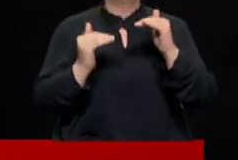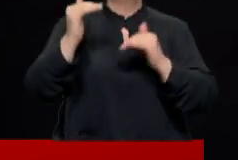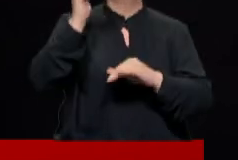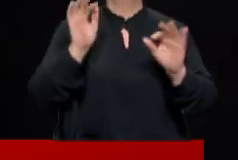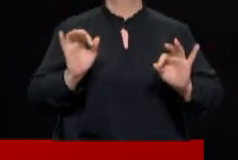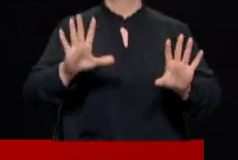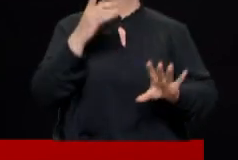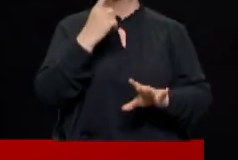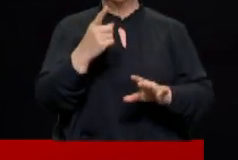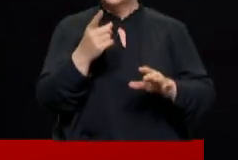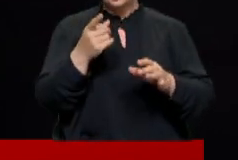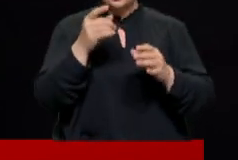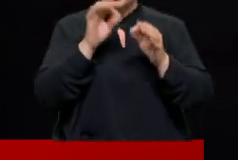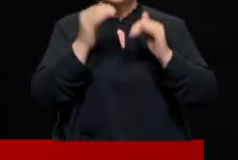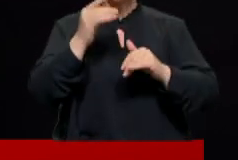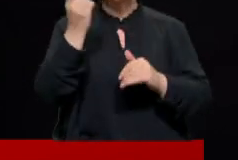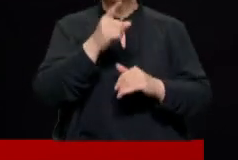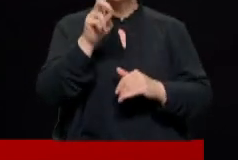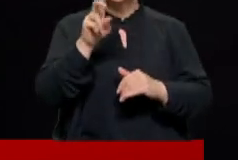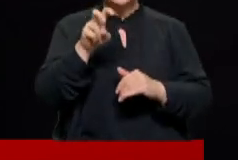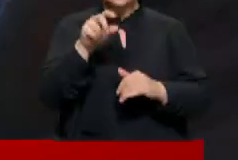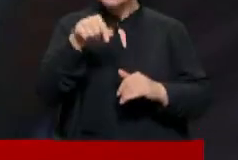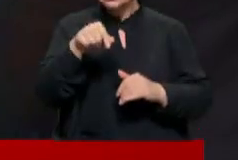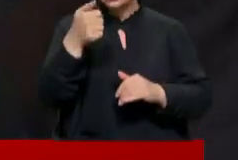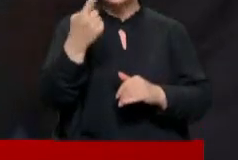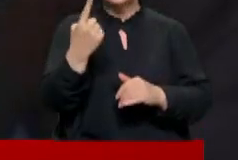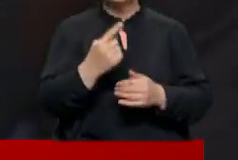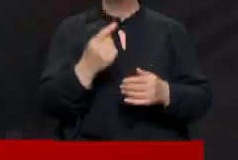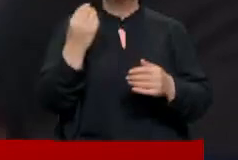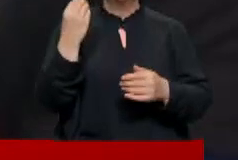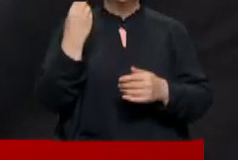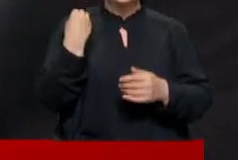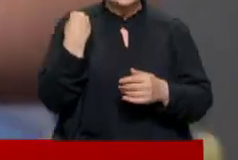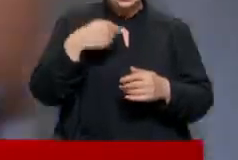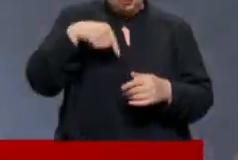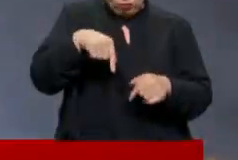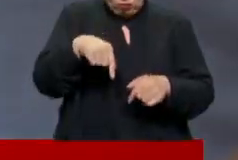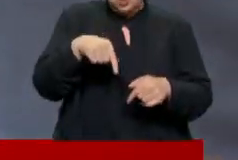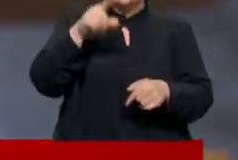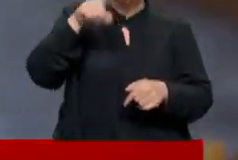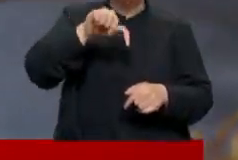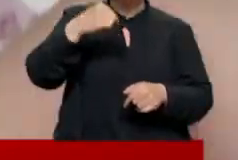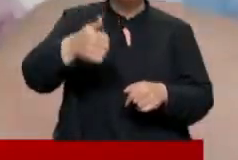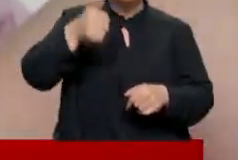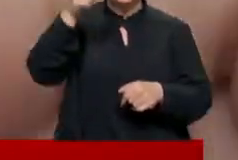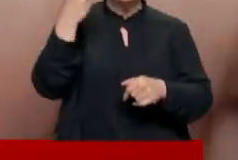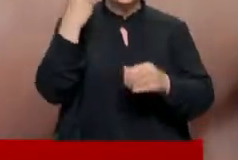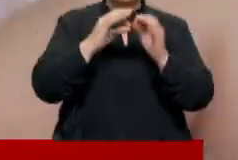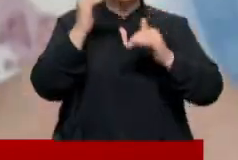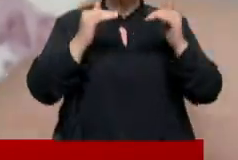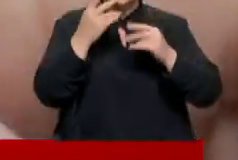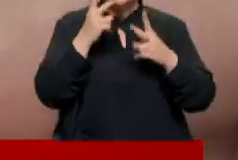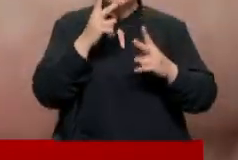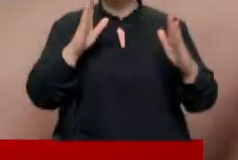mümkün değildi. O zaman enflasyon %18'di. Şimdi oldu 61. Yeni günde Hazine ve Maliye Bakanı'ndan yeni enflasyon açıklamaları ve muhalefetin